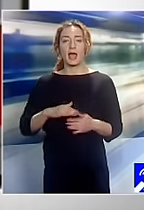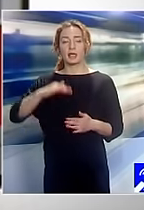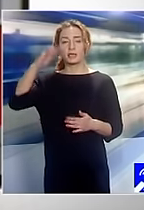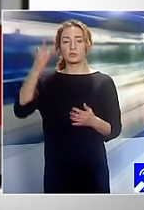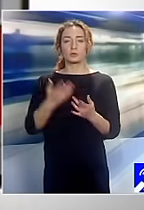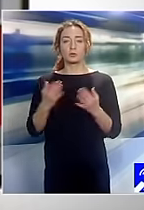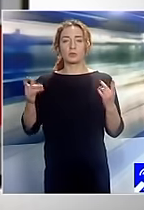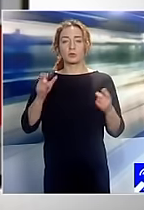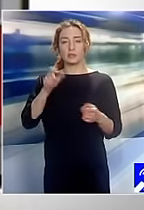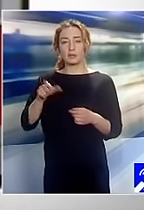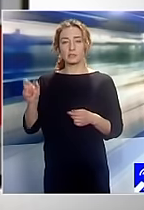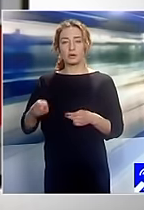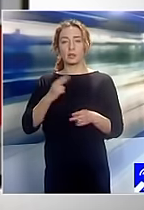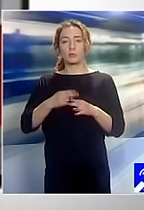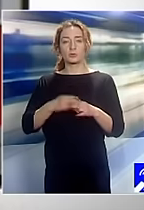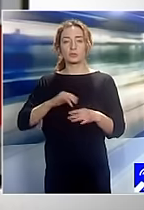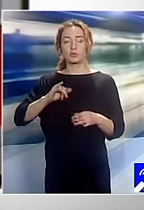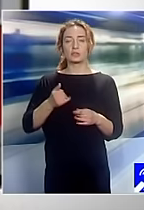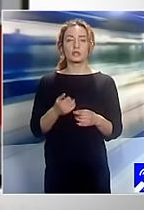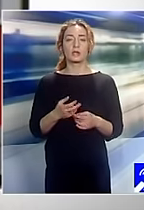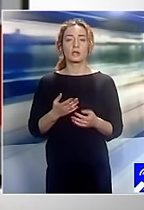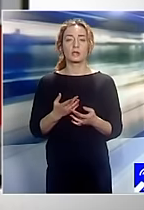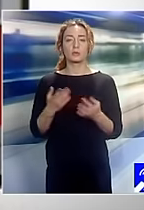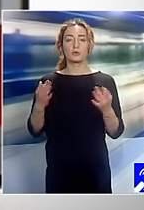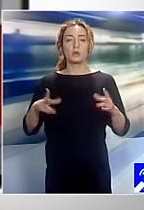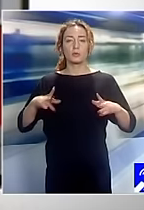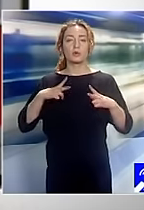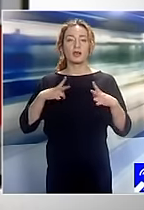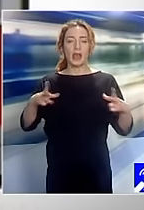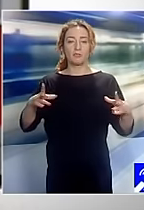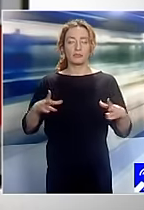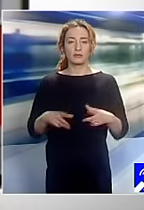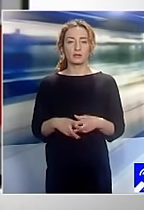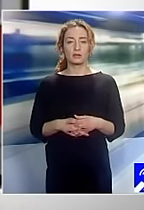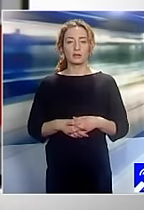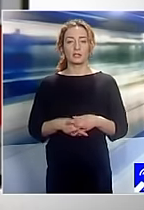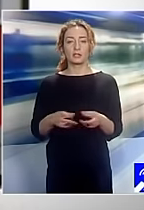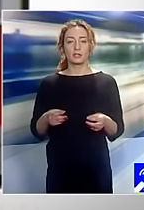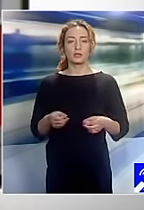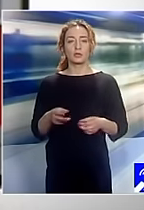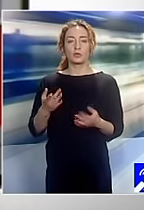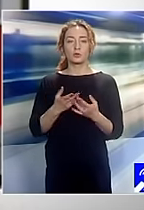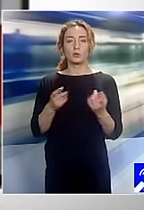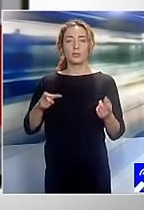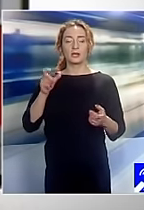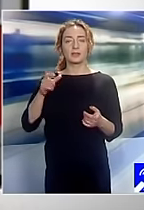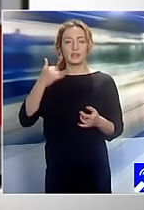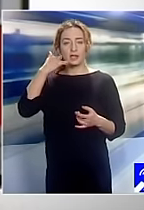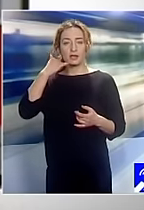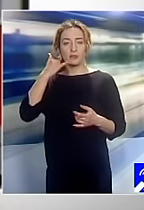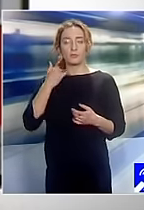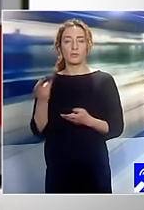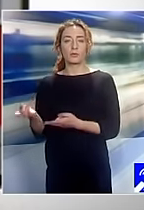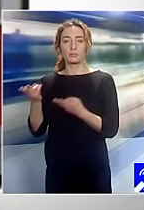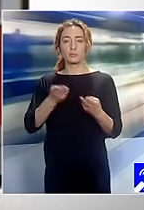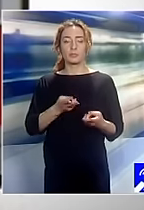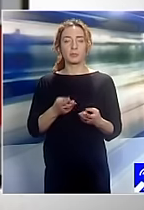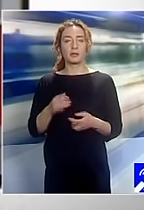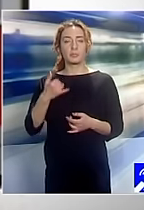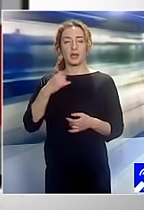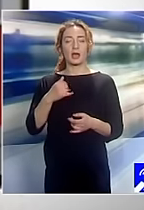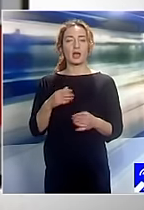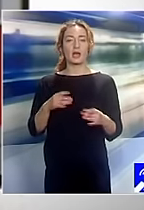persoane bolnave și a crescut și gravitatea lor. Ce înseamnă aceasta? Înseamnă că numărul de telefoane care îl primim la cabinet este mult mai